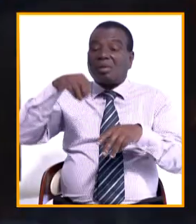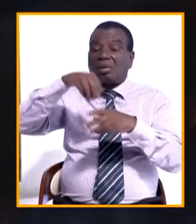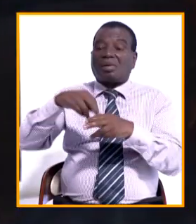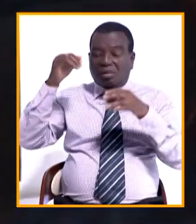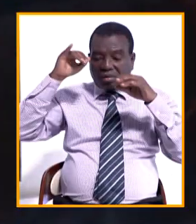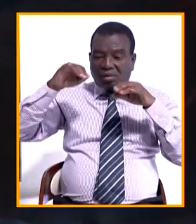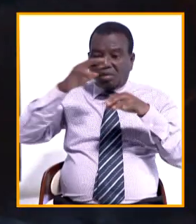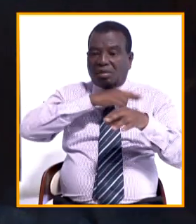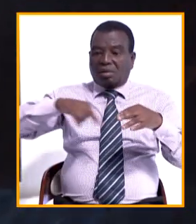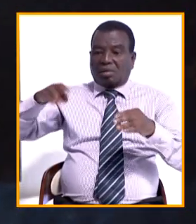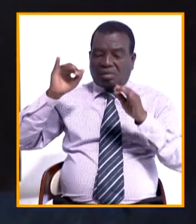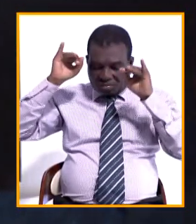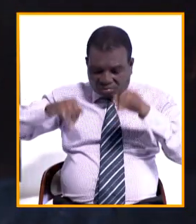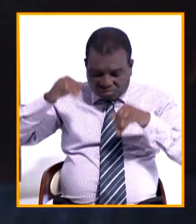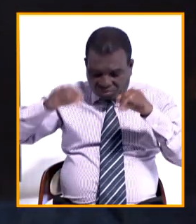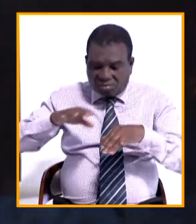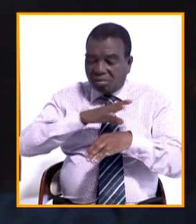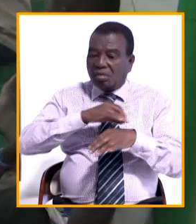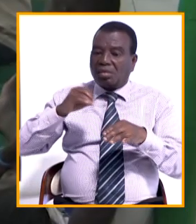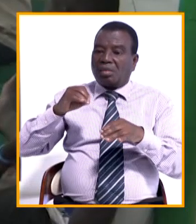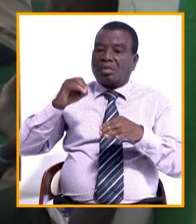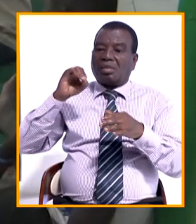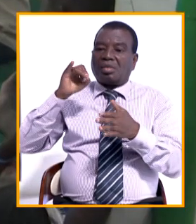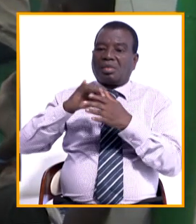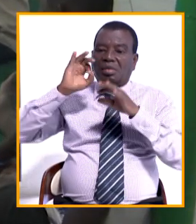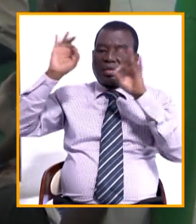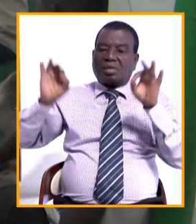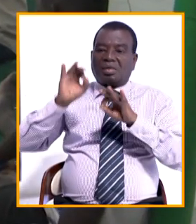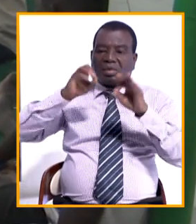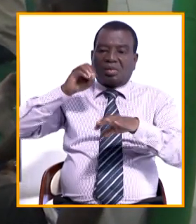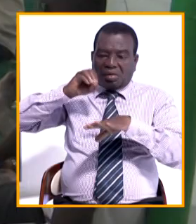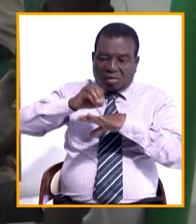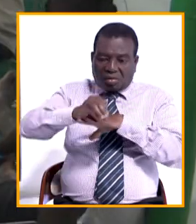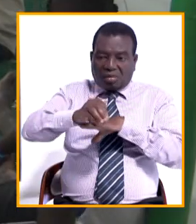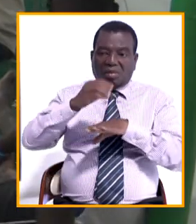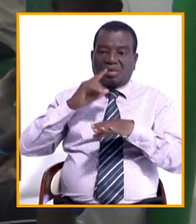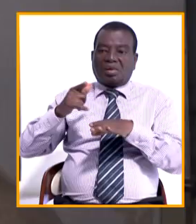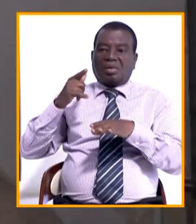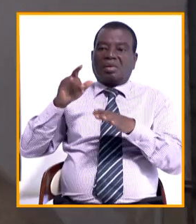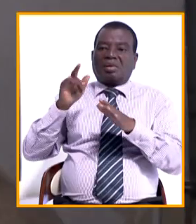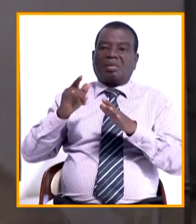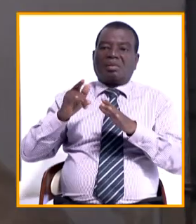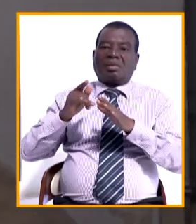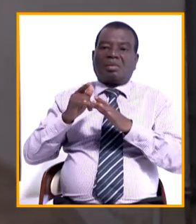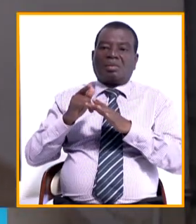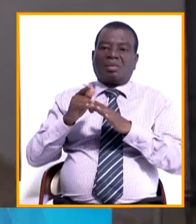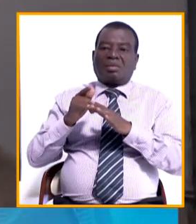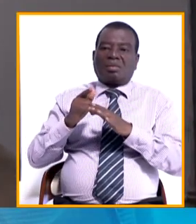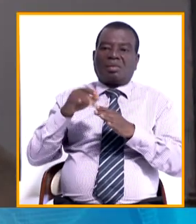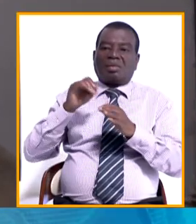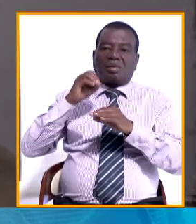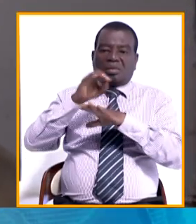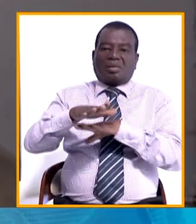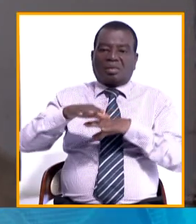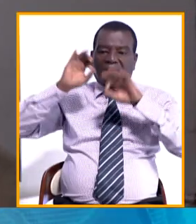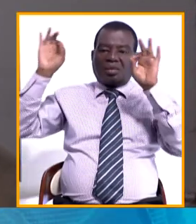religion islamique, la commémoration du Mauloud est une obligation selon Bationo, fidèle musulman. C'est une